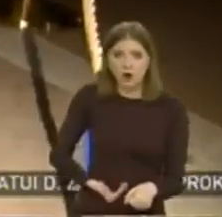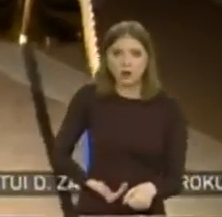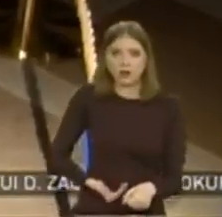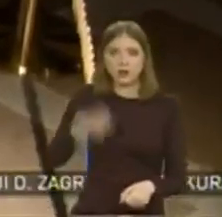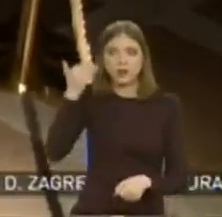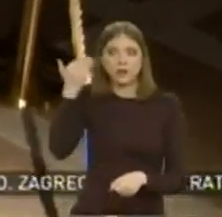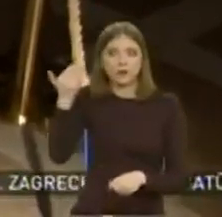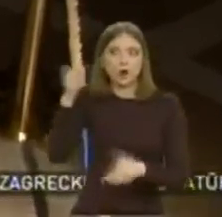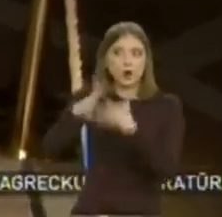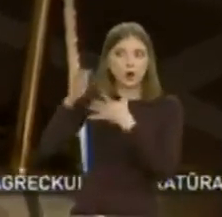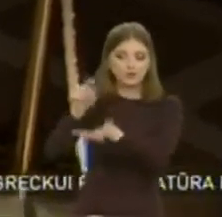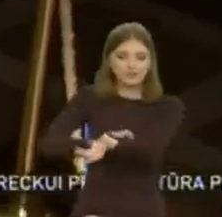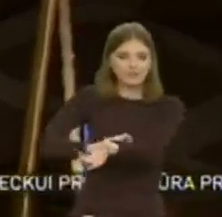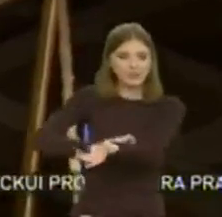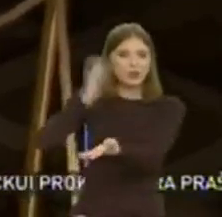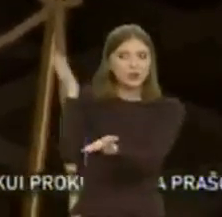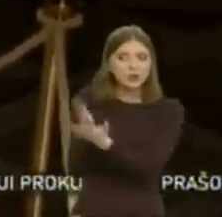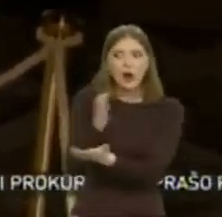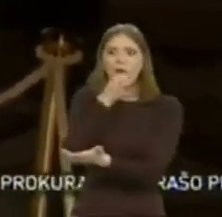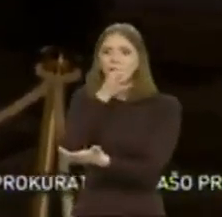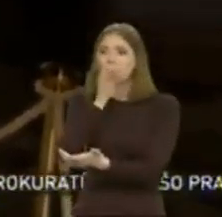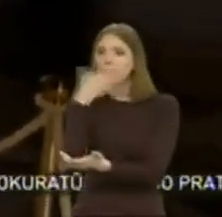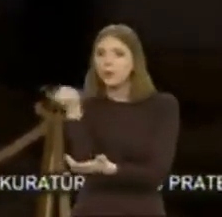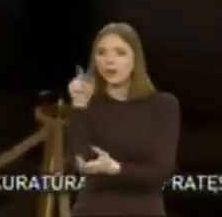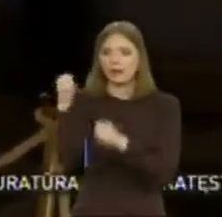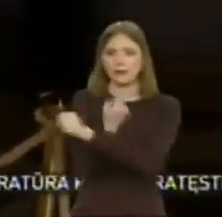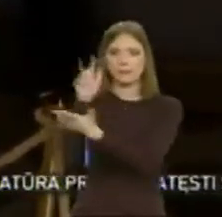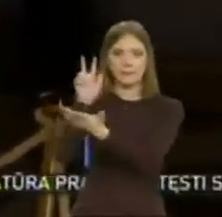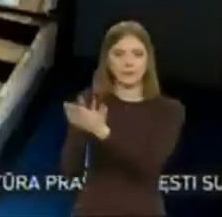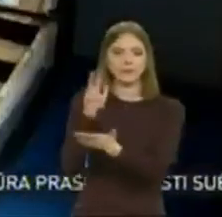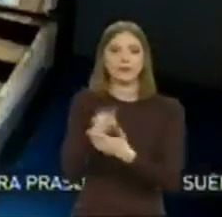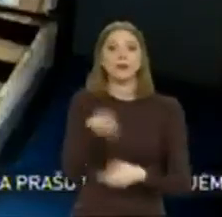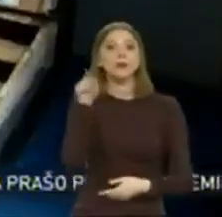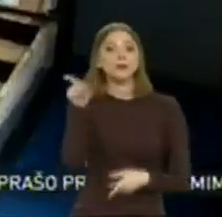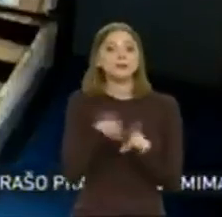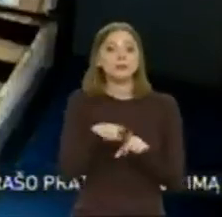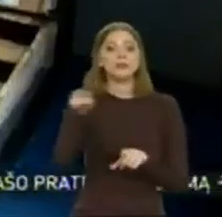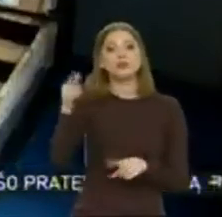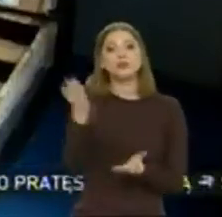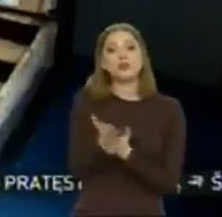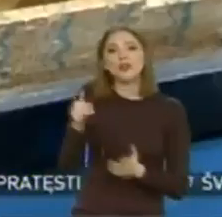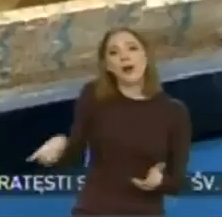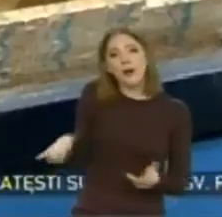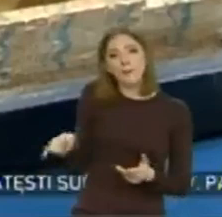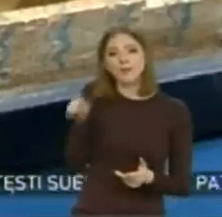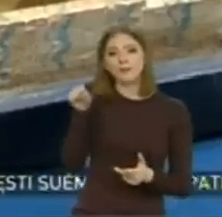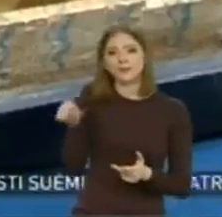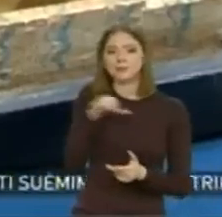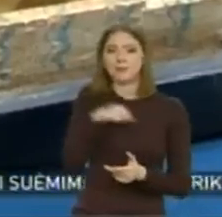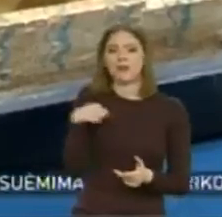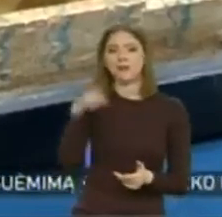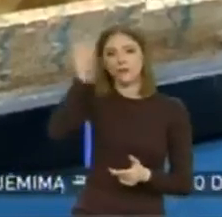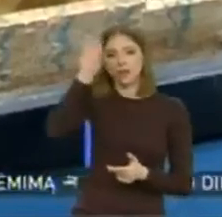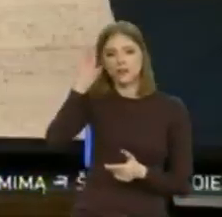Ekspozicijoje ir paties Daukanto sumeistrauta kėdutė ir lagaminas, kuriame veždavosi knygas, ir daugybė Lietuvos istorijai reikšmingų